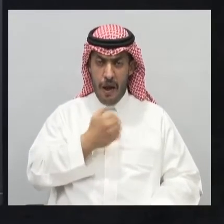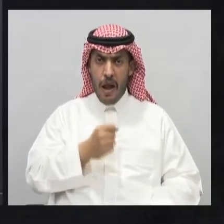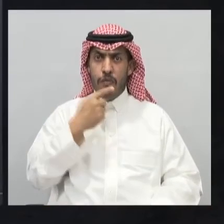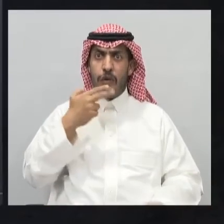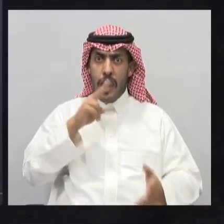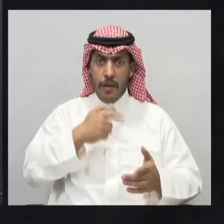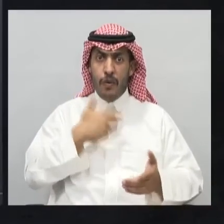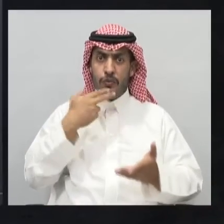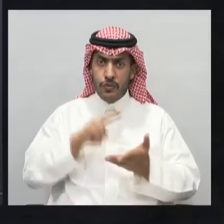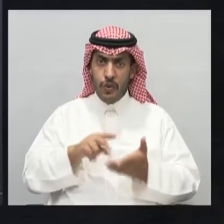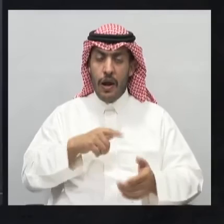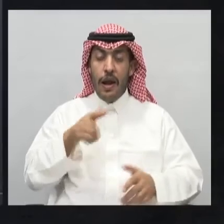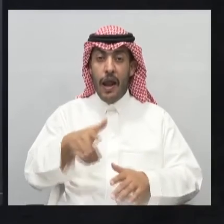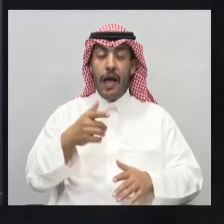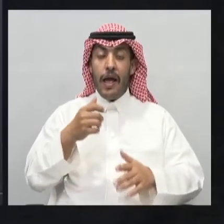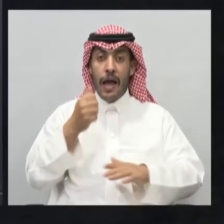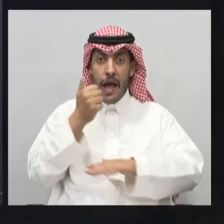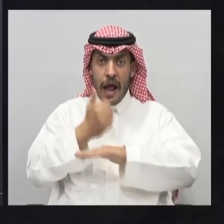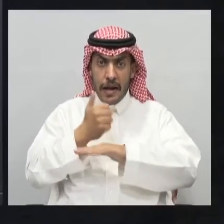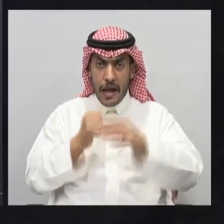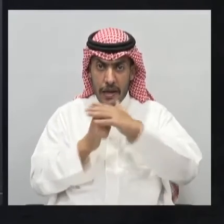بالرسل احد اركان